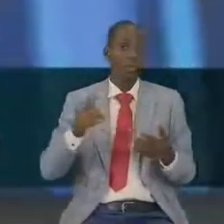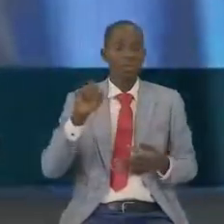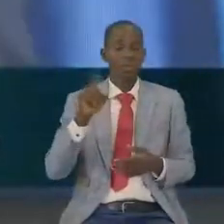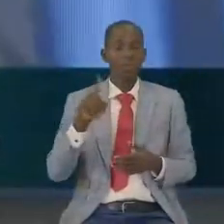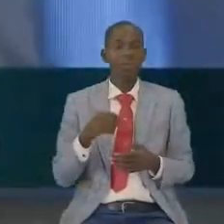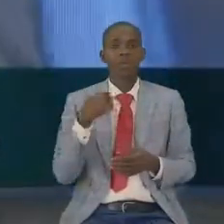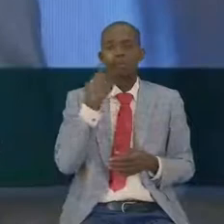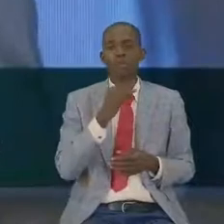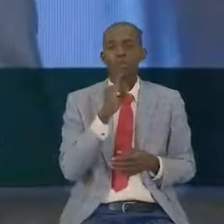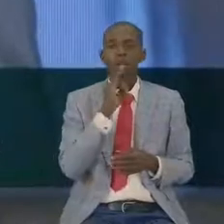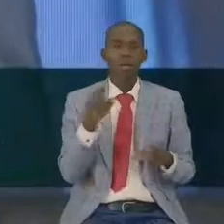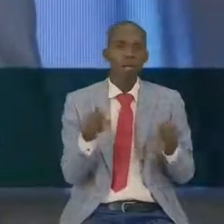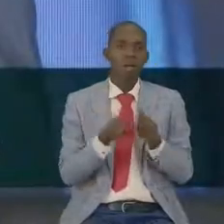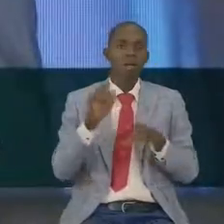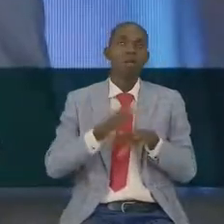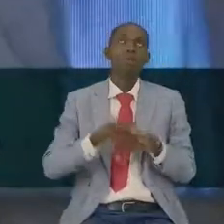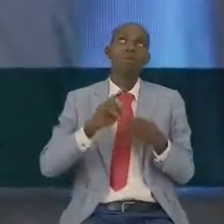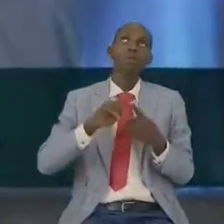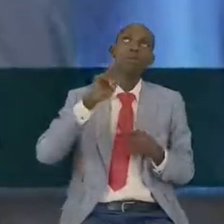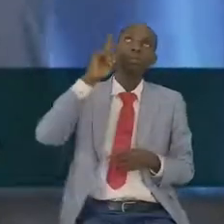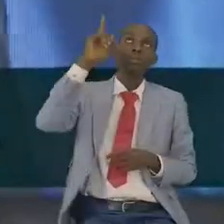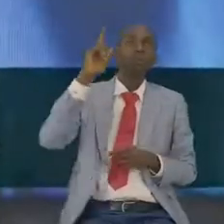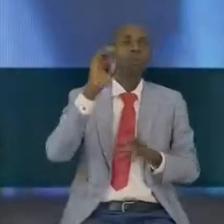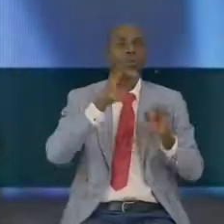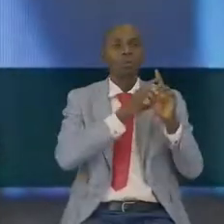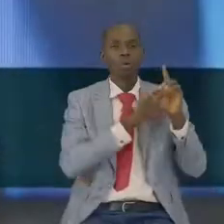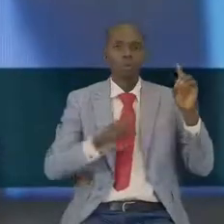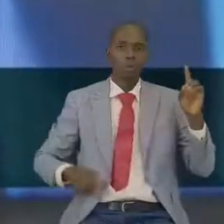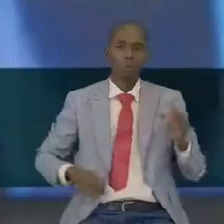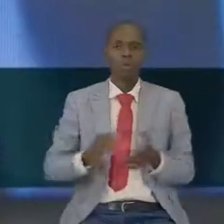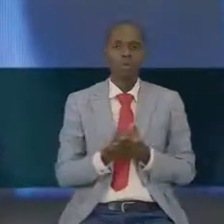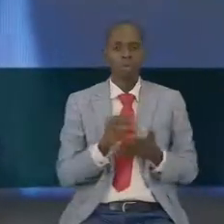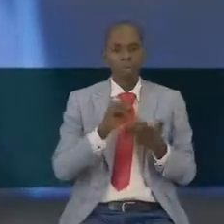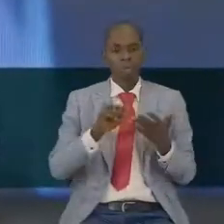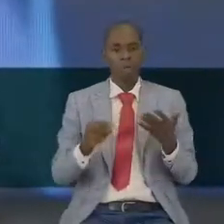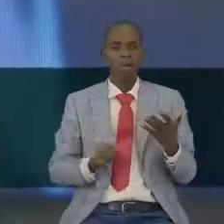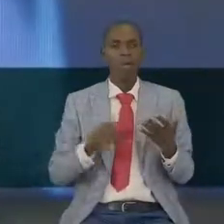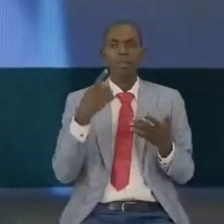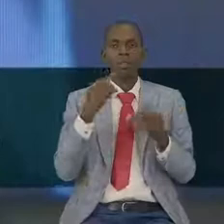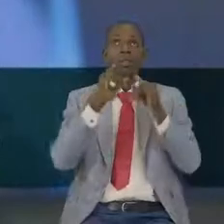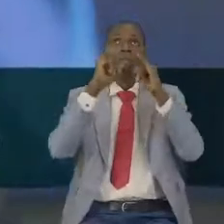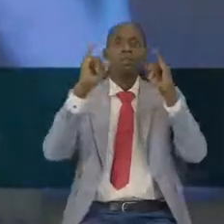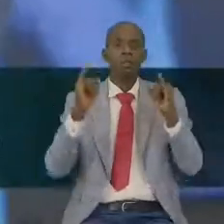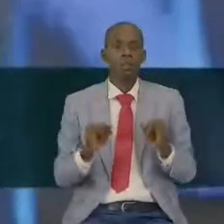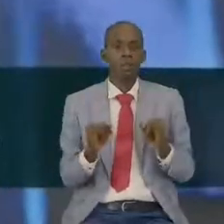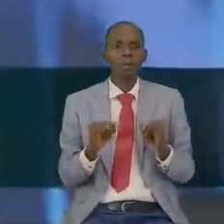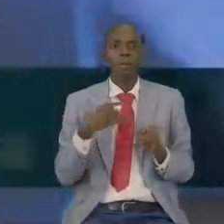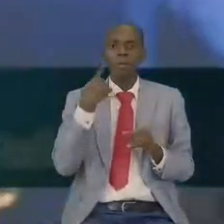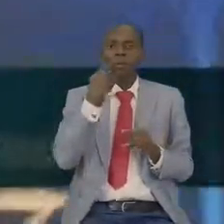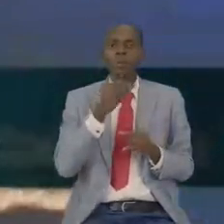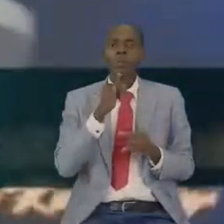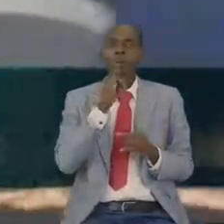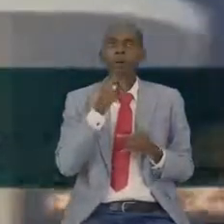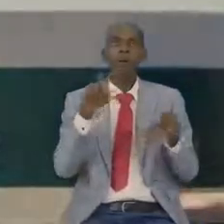comme toi parmi les dieux, ô Éternel? Qui est comme